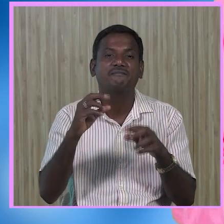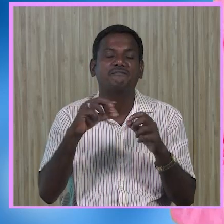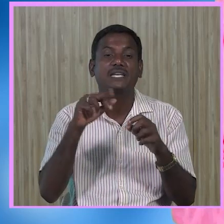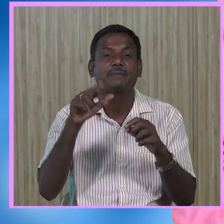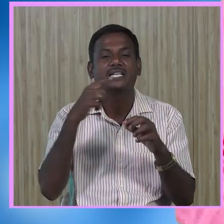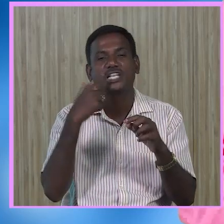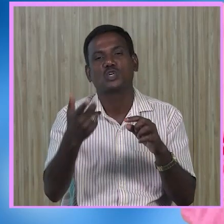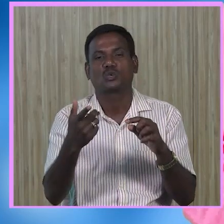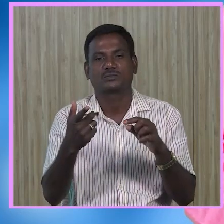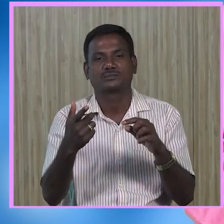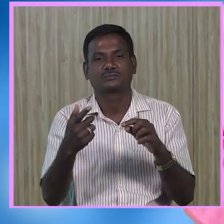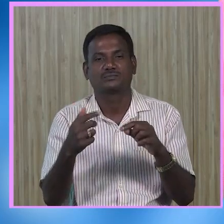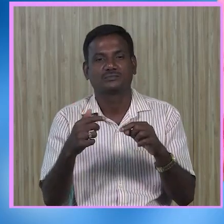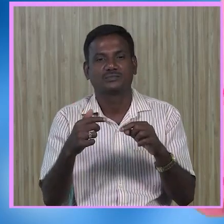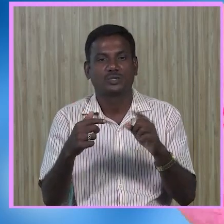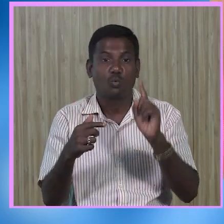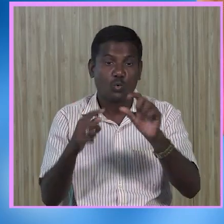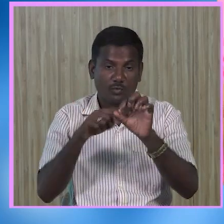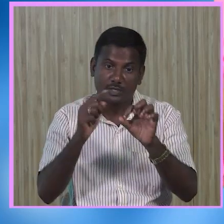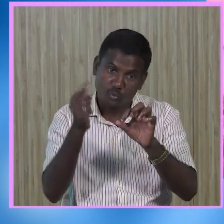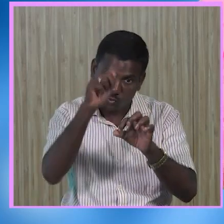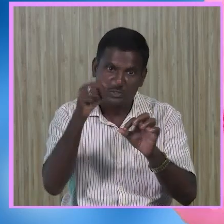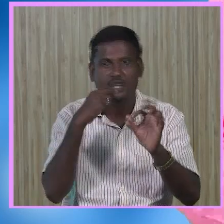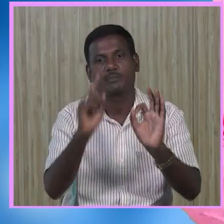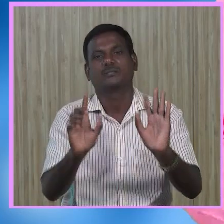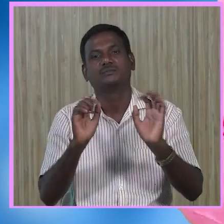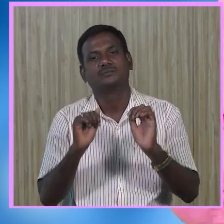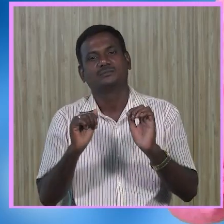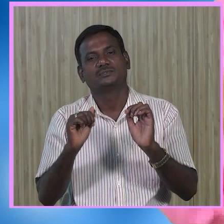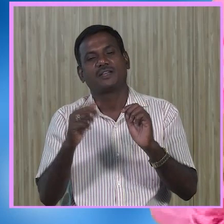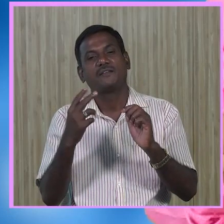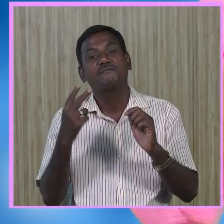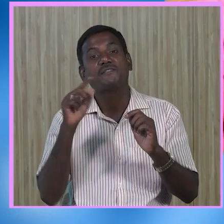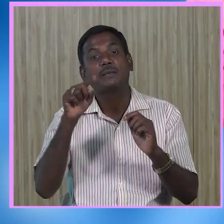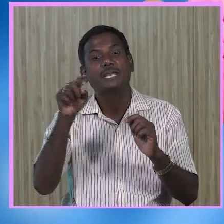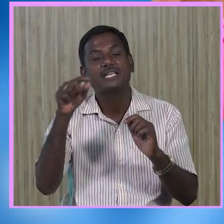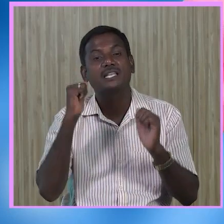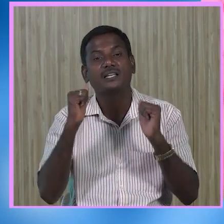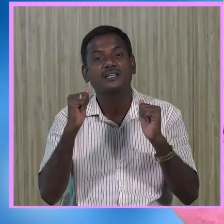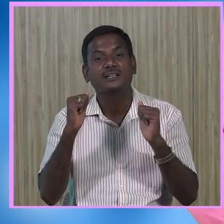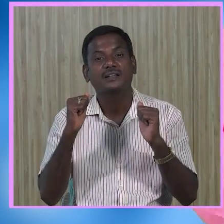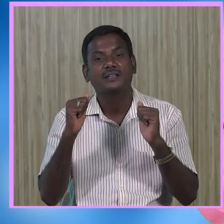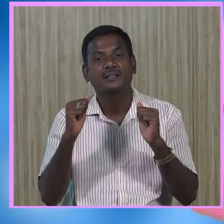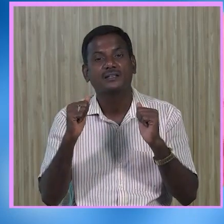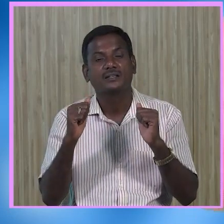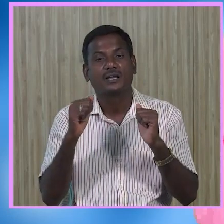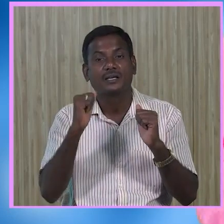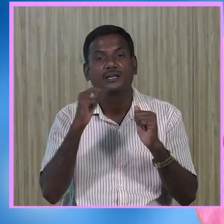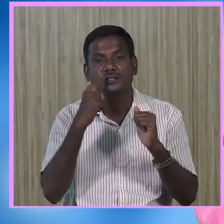என்று அழைக்கப்படும். குருவினாக்களில் இப்படி ஒரு கேள்வி இருக்குது, விண்மீன் திரள் வரையறு அப்படின்னு கேட்பாங்க.